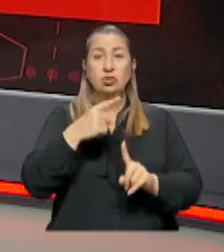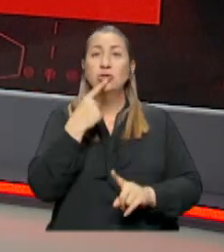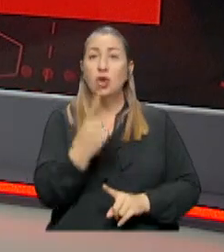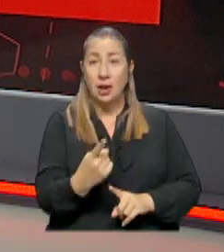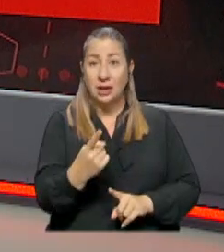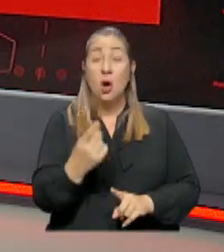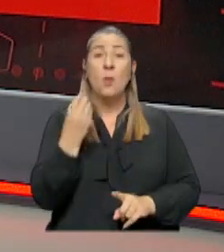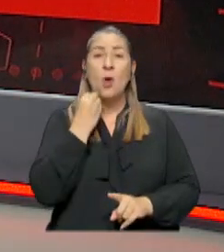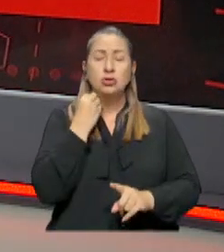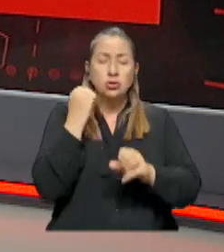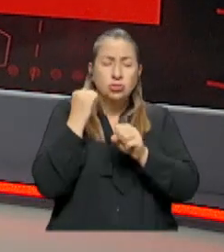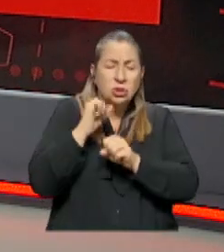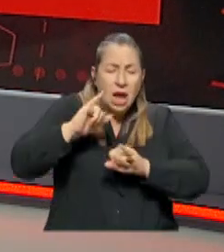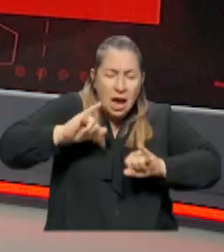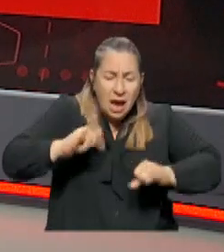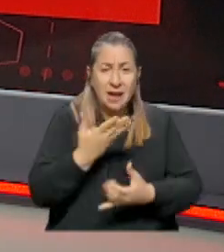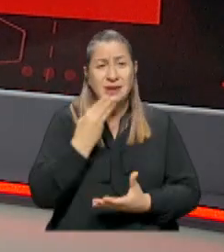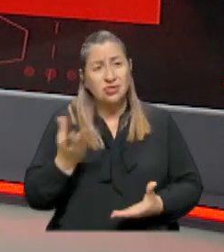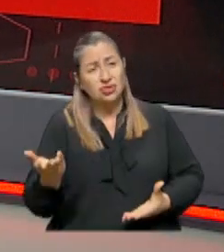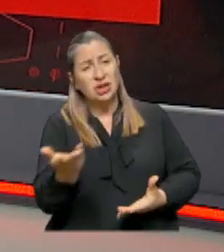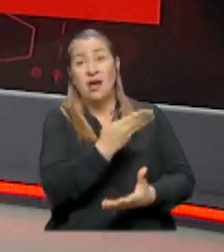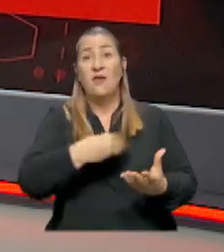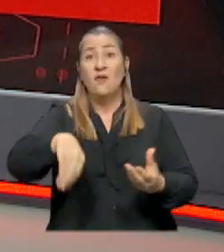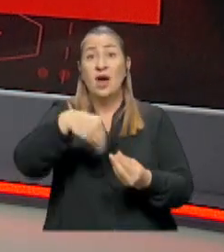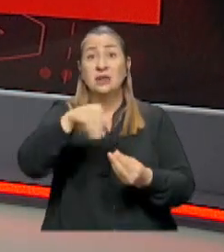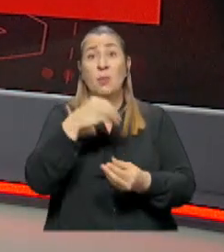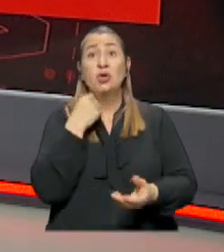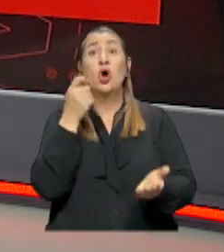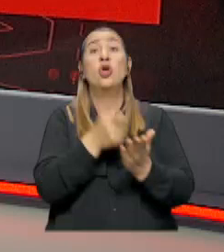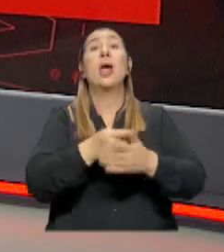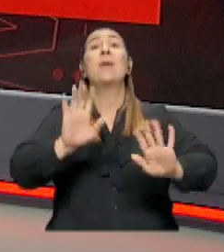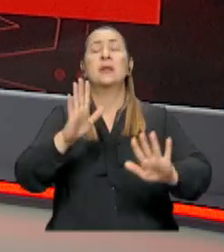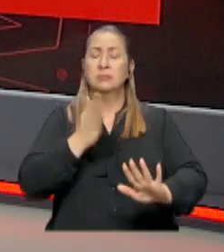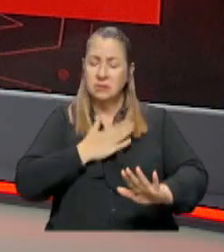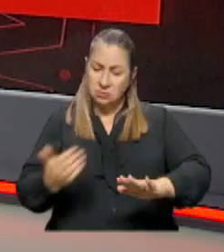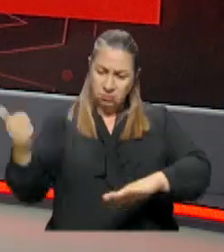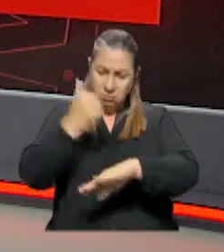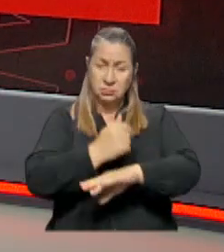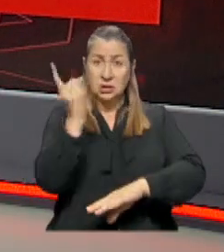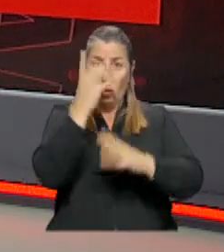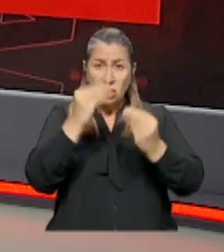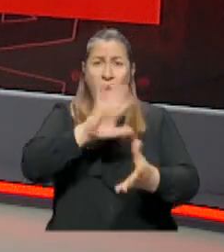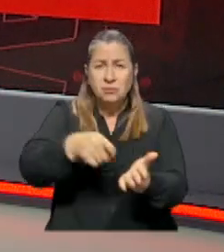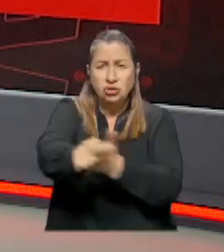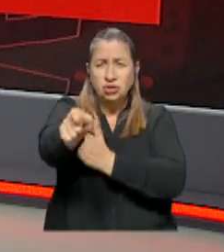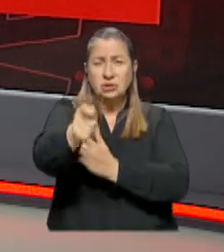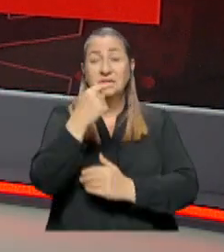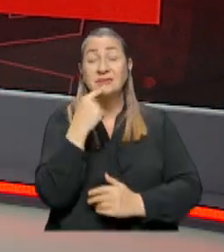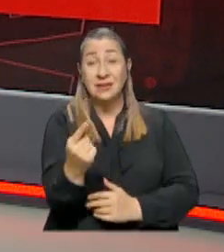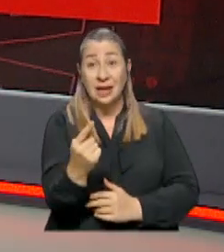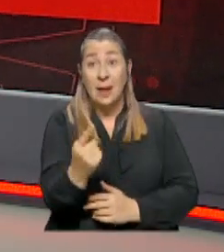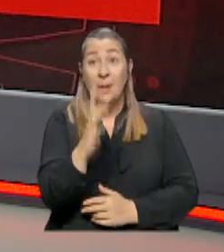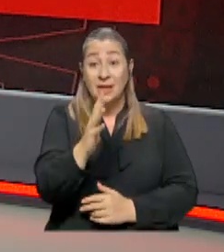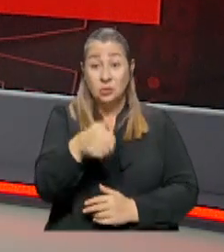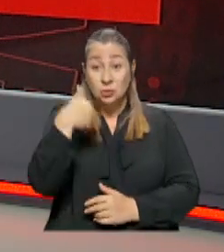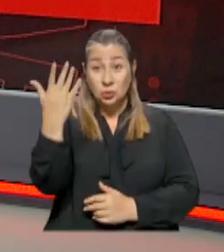gündeme getirdi borç yükü altında isyan eden gençlere faizli borç Lara ödemeyin Biz iktidara gelince hepsini sileceğiz dedi